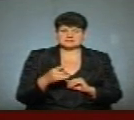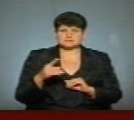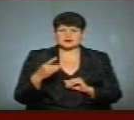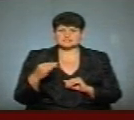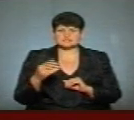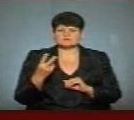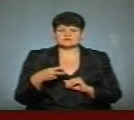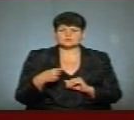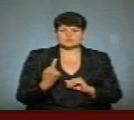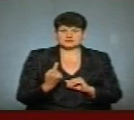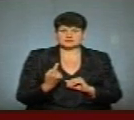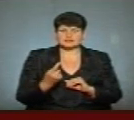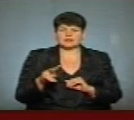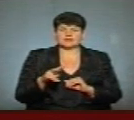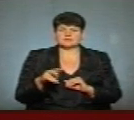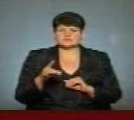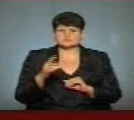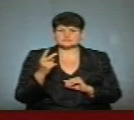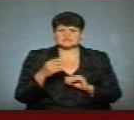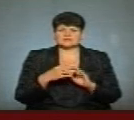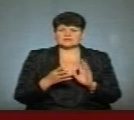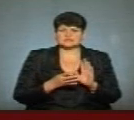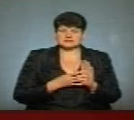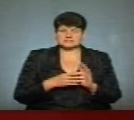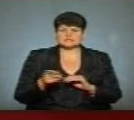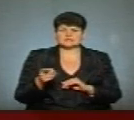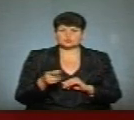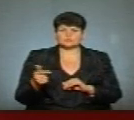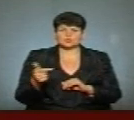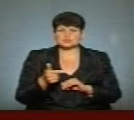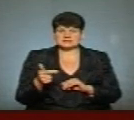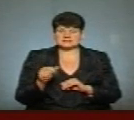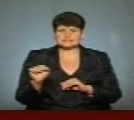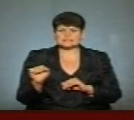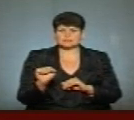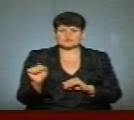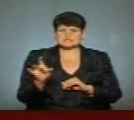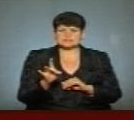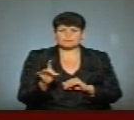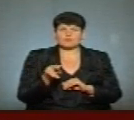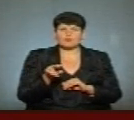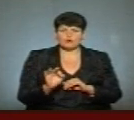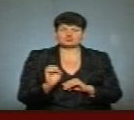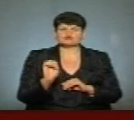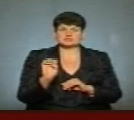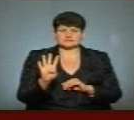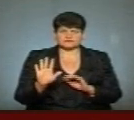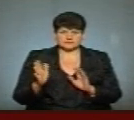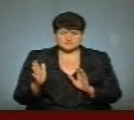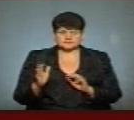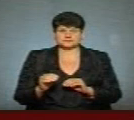Збаразькому – 21, Лановецькому – 19, Тернопільському, Гусятинському та Теребовлянському районах – по 14